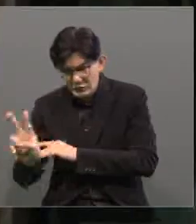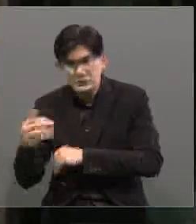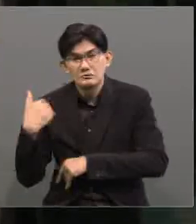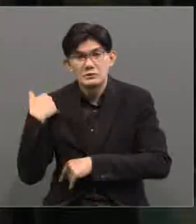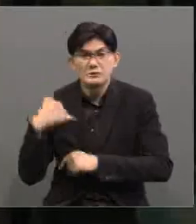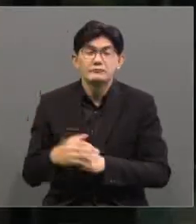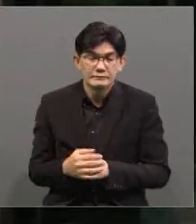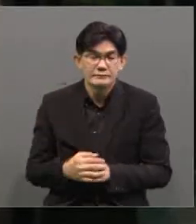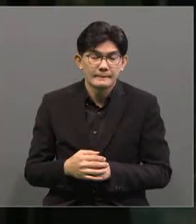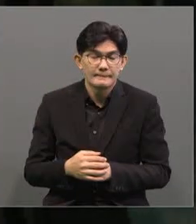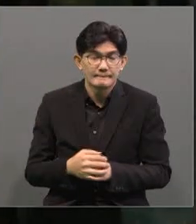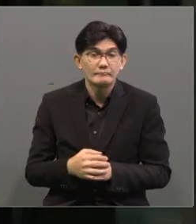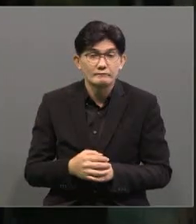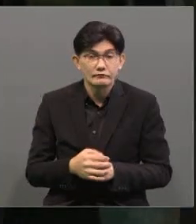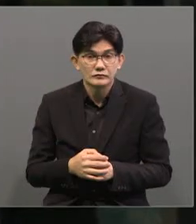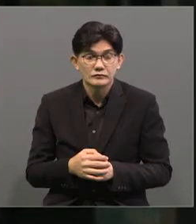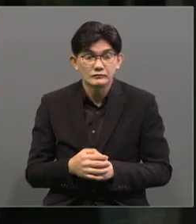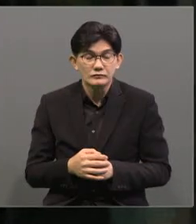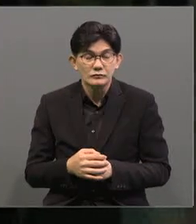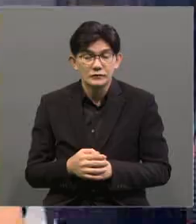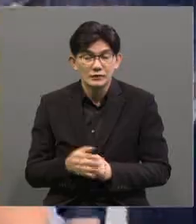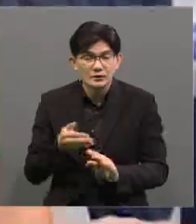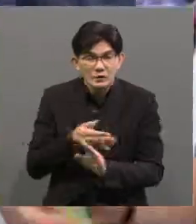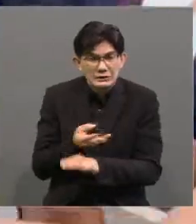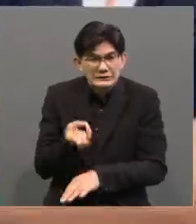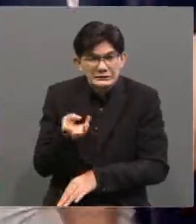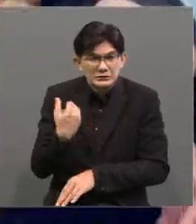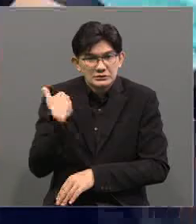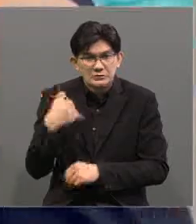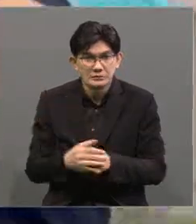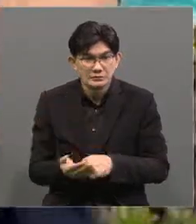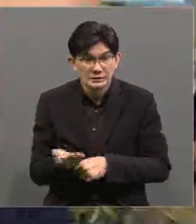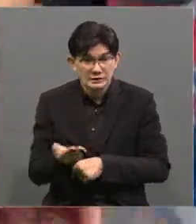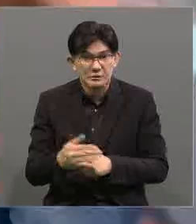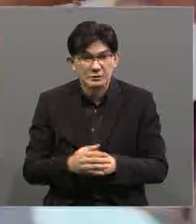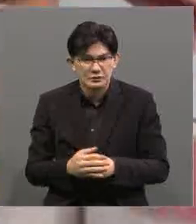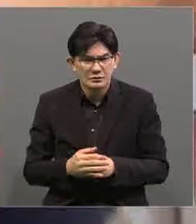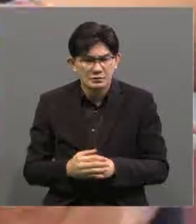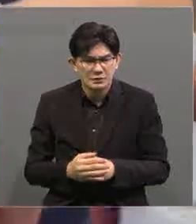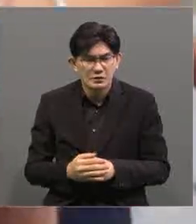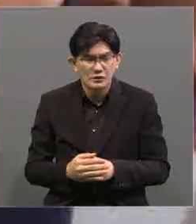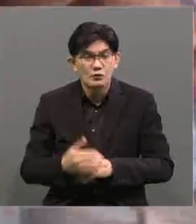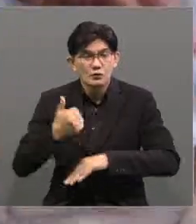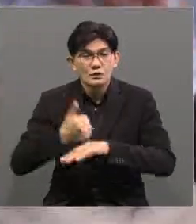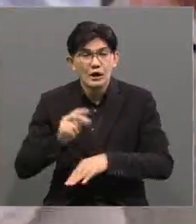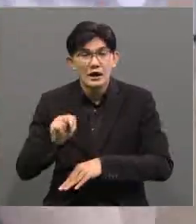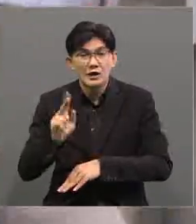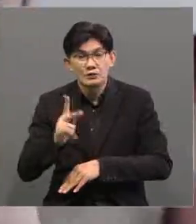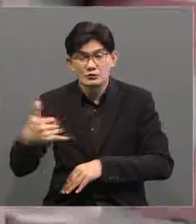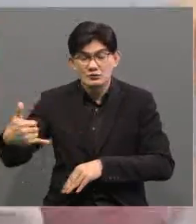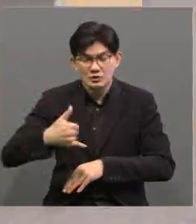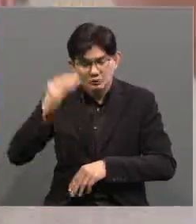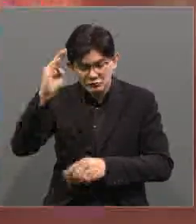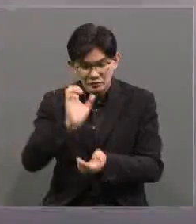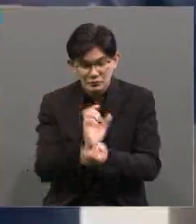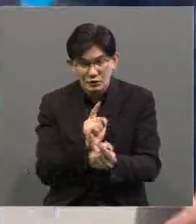องคนนะคะล่าสุดนะคะเมื่อสักครู่ที่ผ่านมาเนี่ยนะคะทางกำนันนกเข้ามอบตัวแล้วนะคะเดินทางไปที่สถานีต